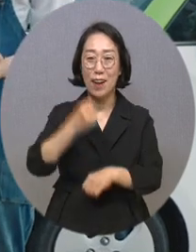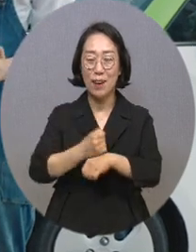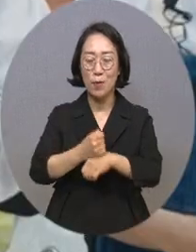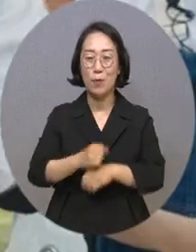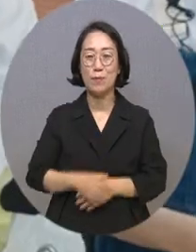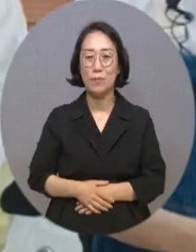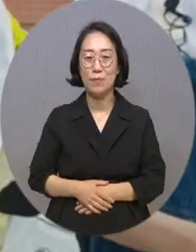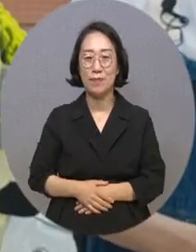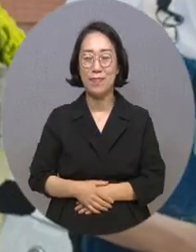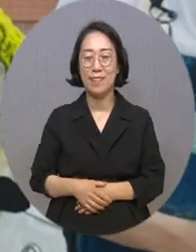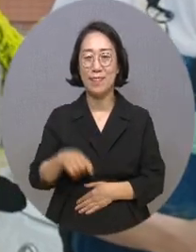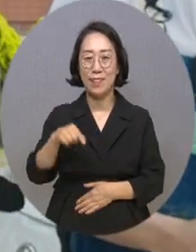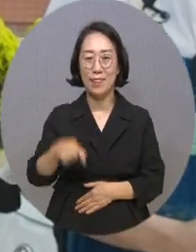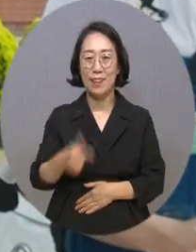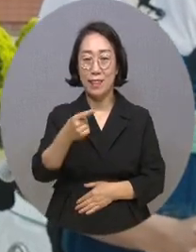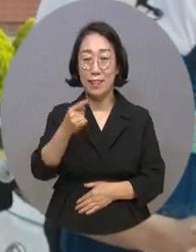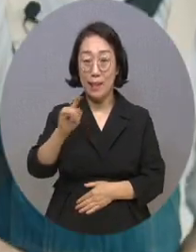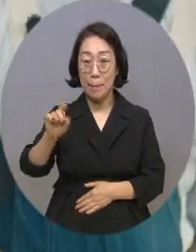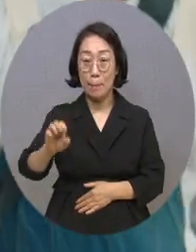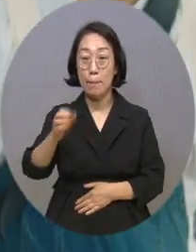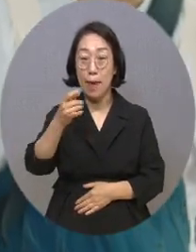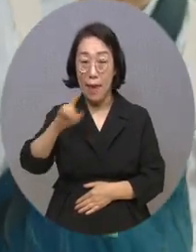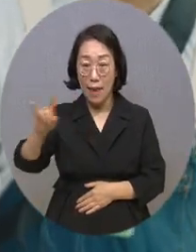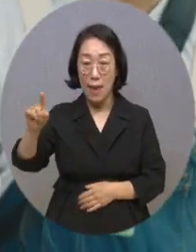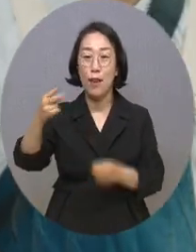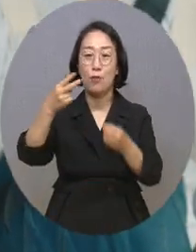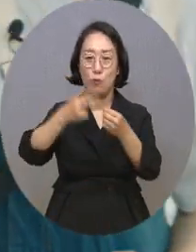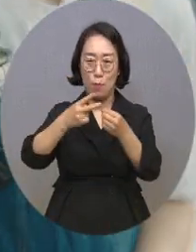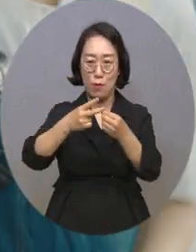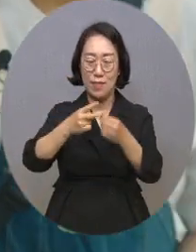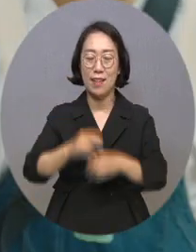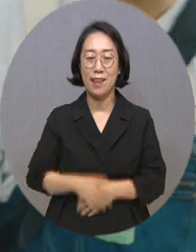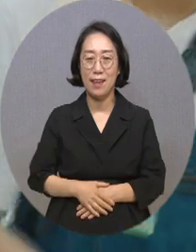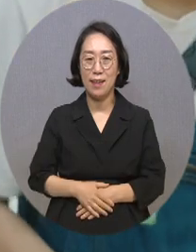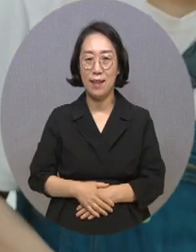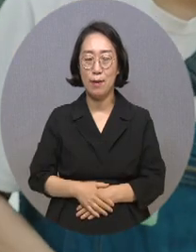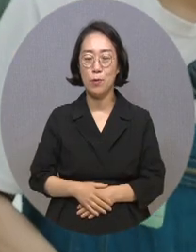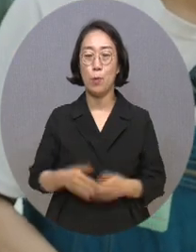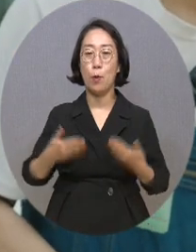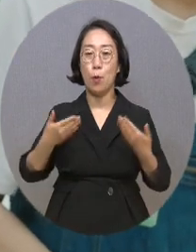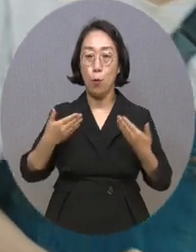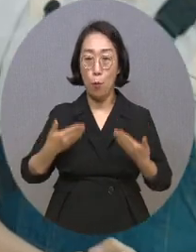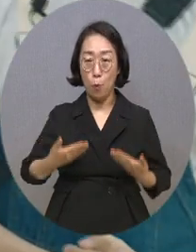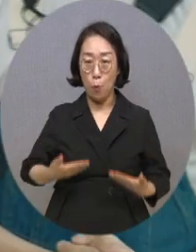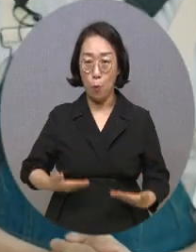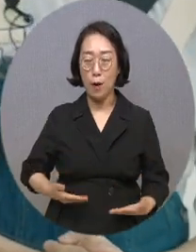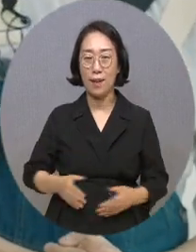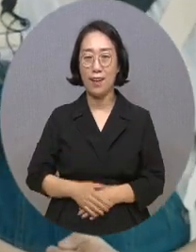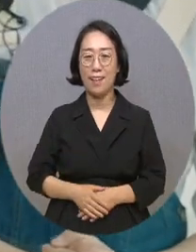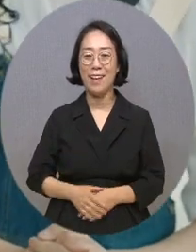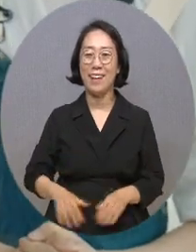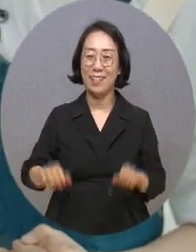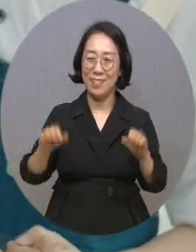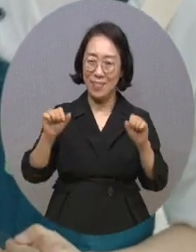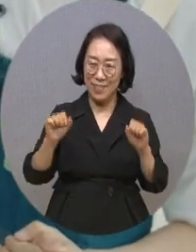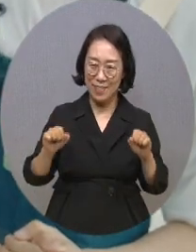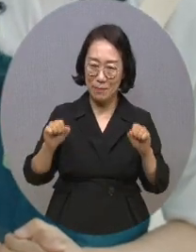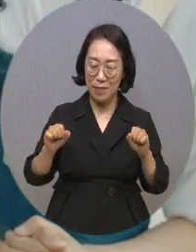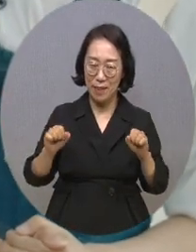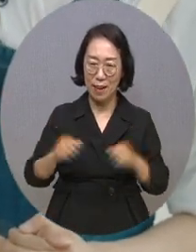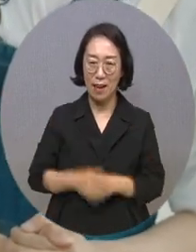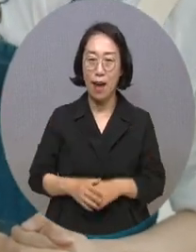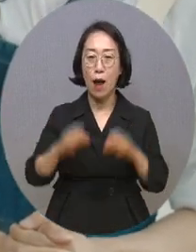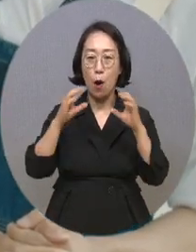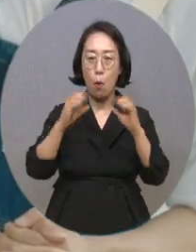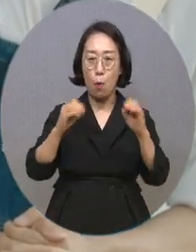자, 여기 남해 왔으면 제가 또 두 번째 인사가 있거든요. 네. 아, 이번에는 좀 무게 있게. 네. 예, 안녕하십니까. 예, 남해군 홍보대사